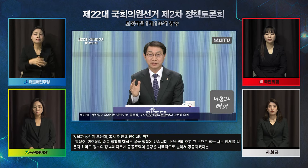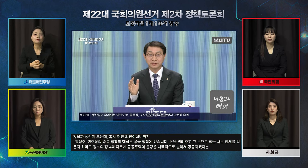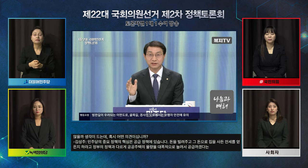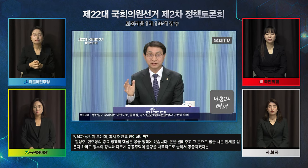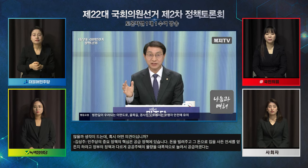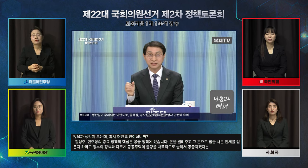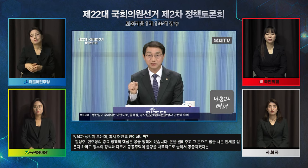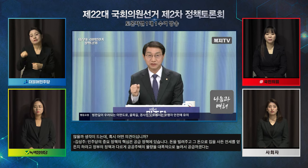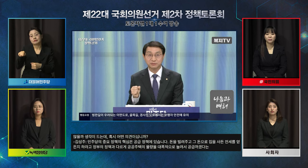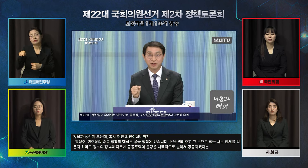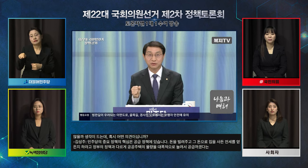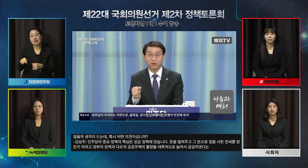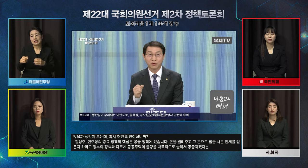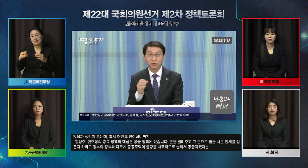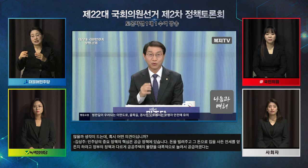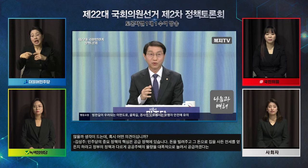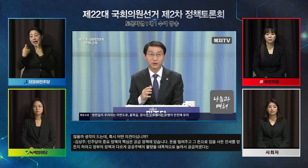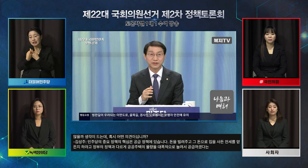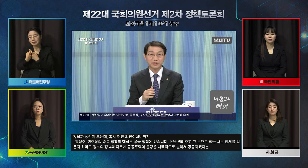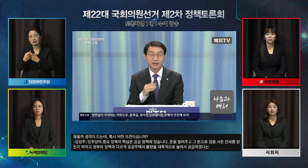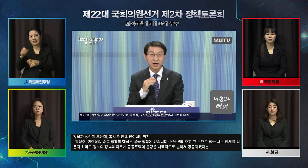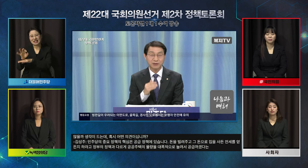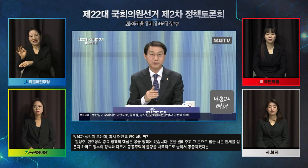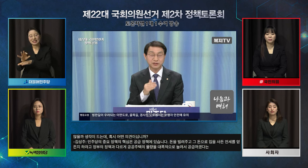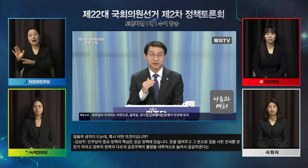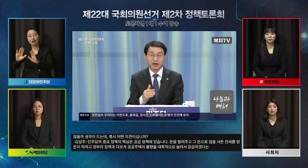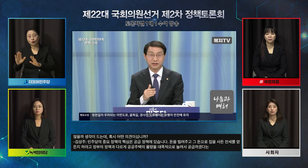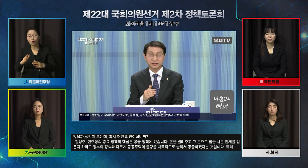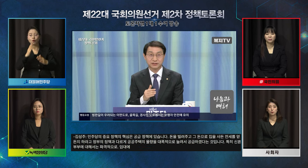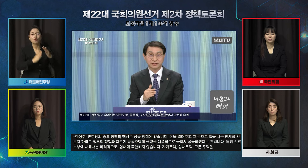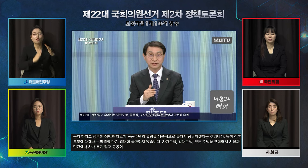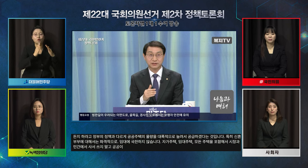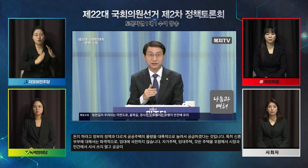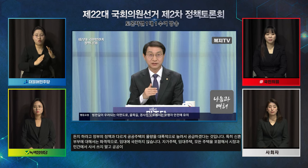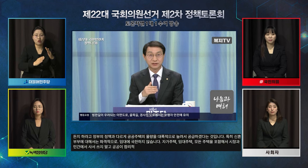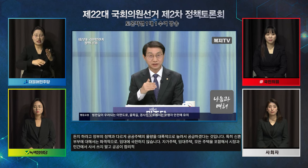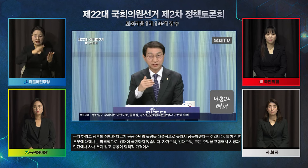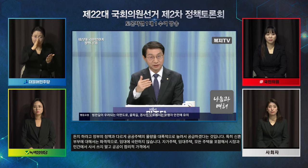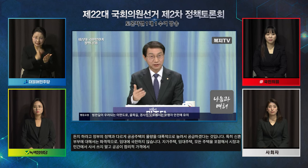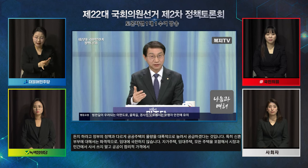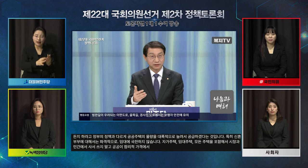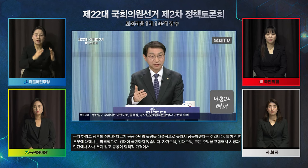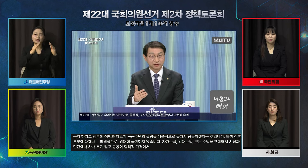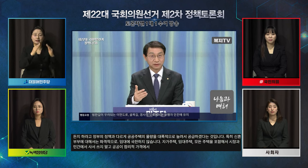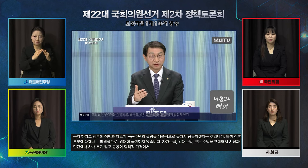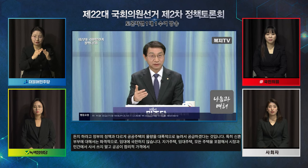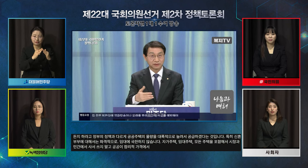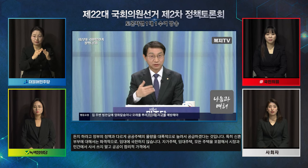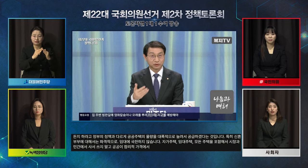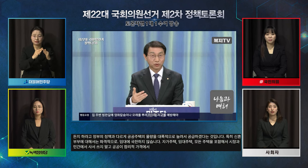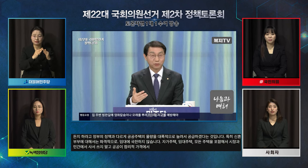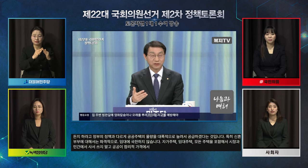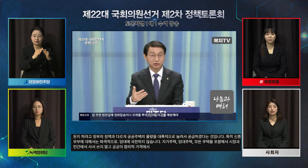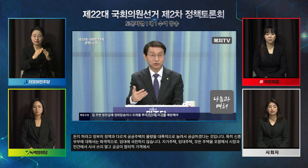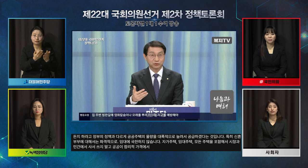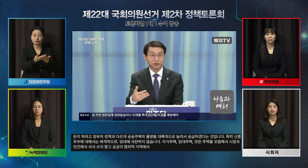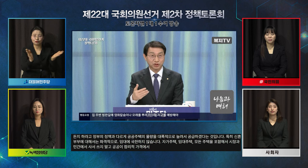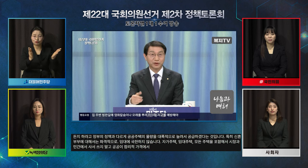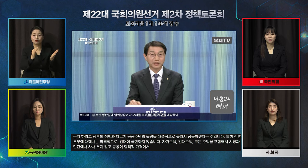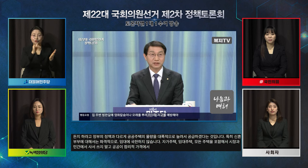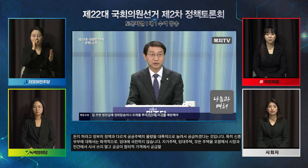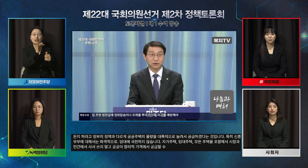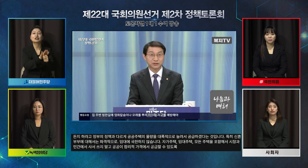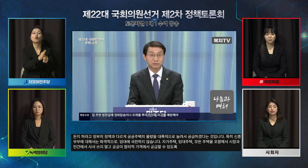민간에서 사서 쓰지 말고 공공이 합리적 가격에서 공급할 수